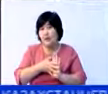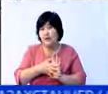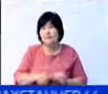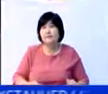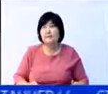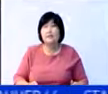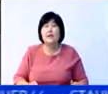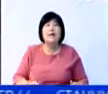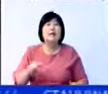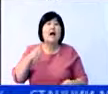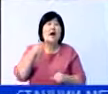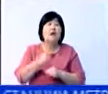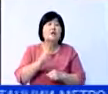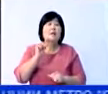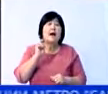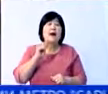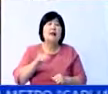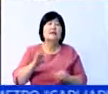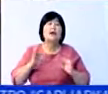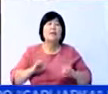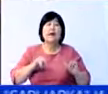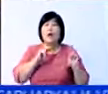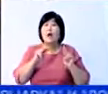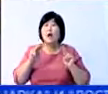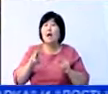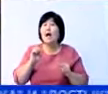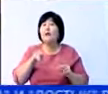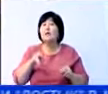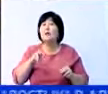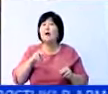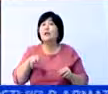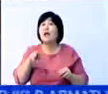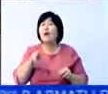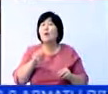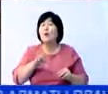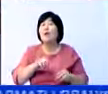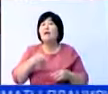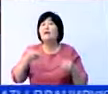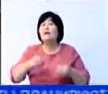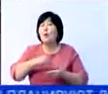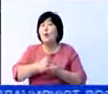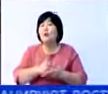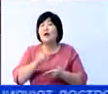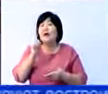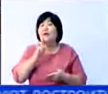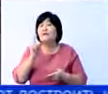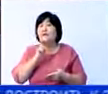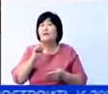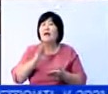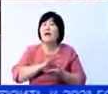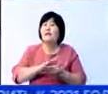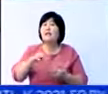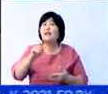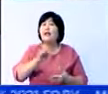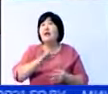на основе акта прокурорского надзора антимонопольное ведомство утвердила временный компенсирующий тариф